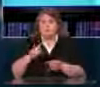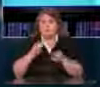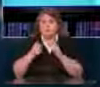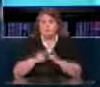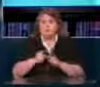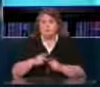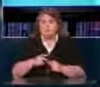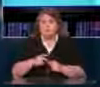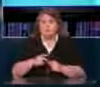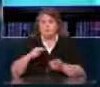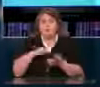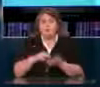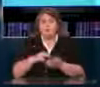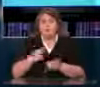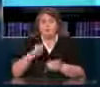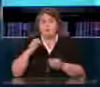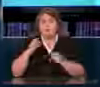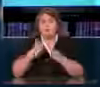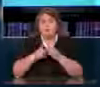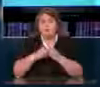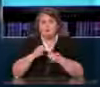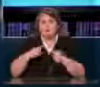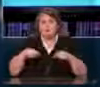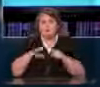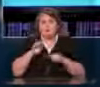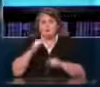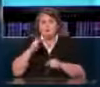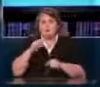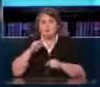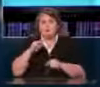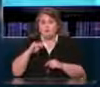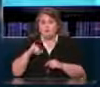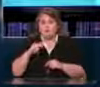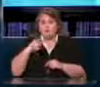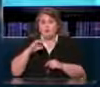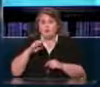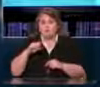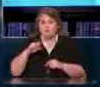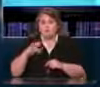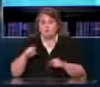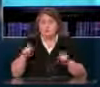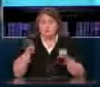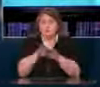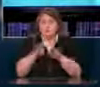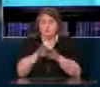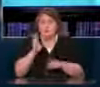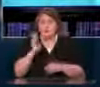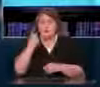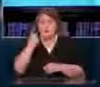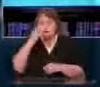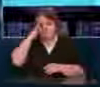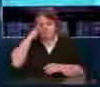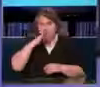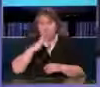окажется единообразным и будет по фенотипу и генотипу нести признак одного из